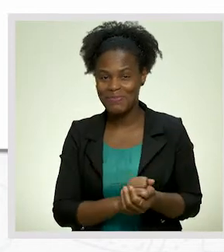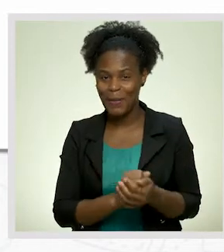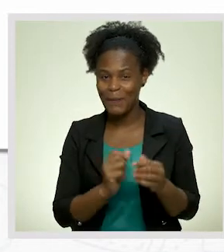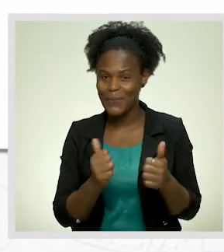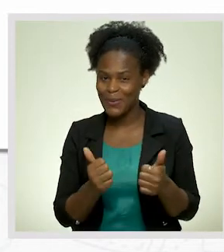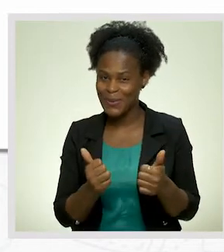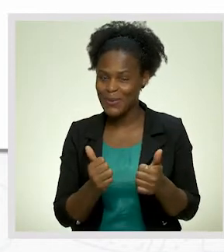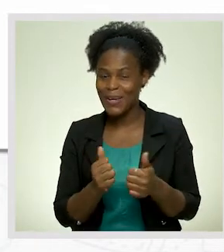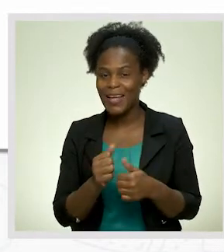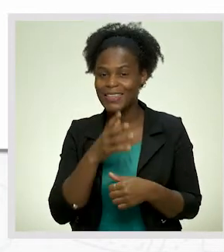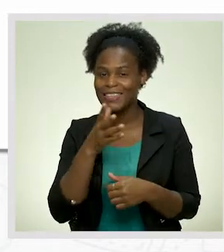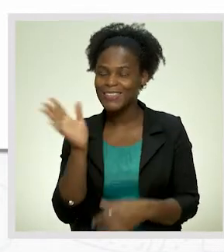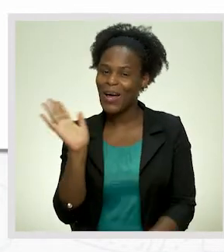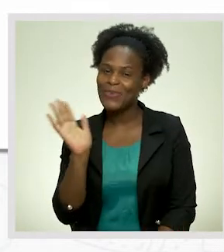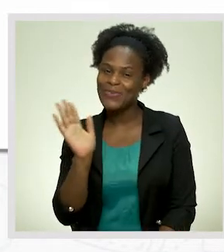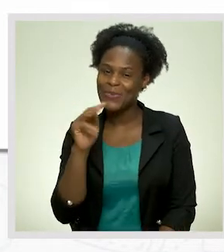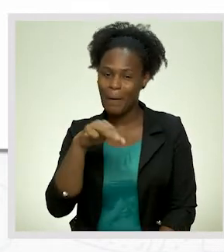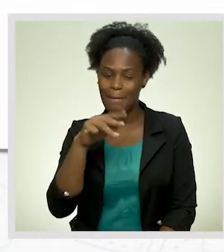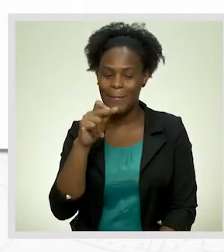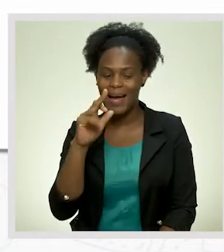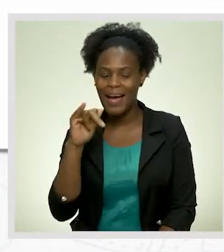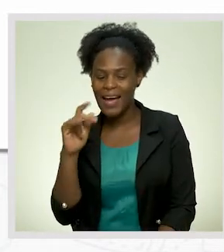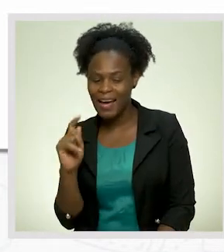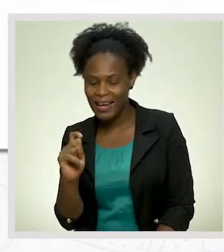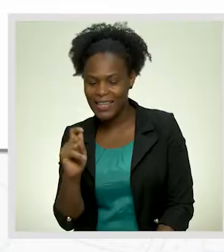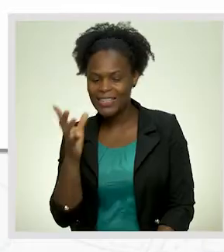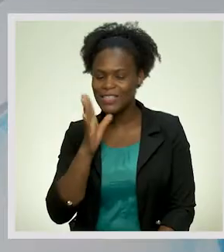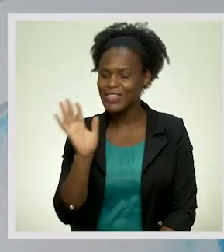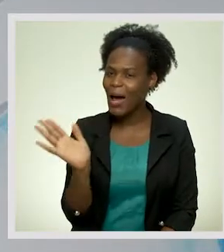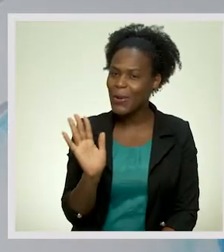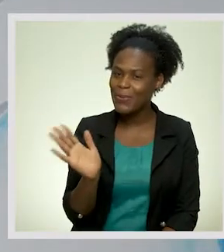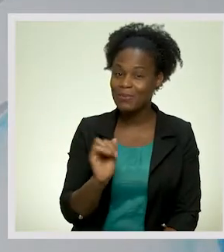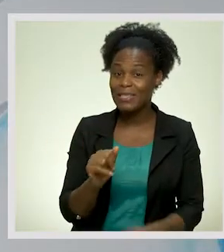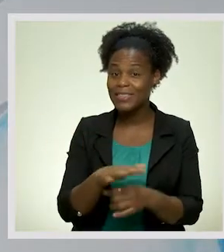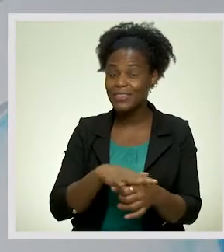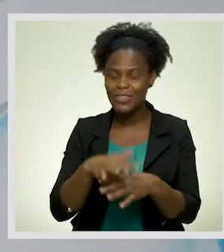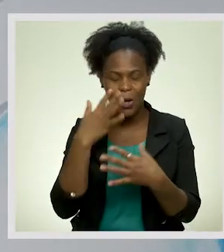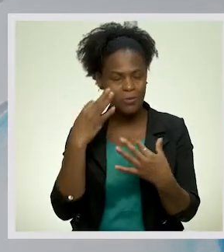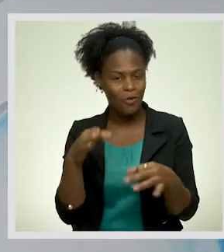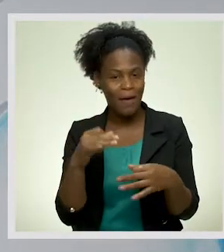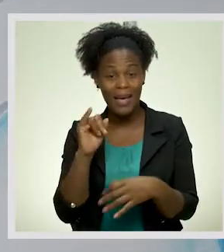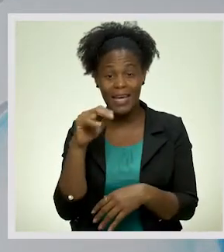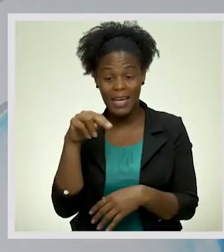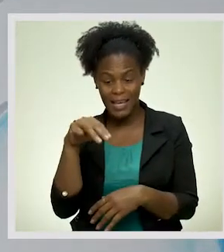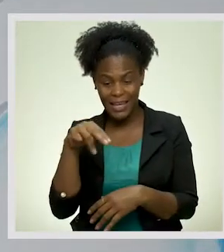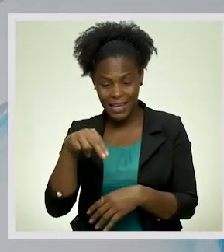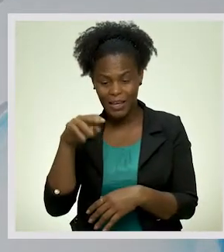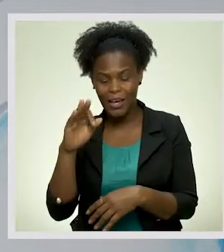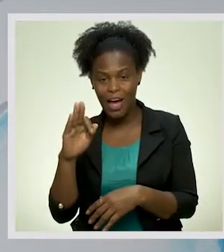très bien. Salut Marie. Salut. C'est situation informelle.